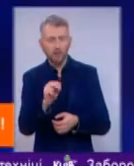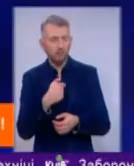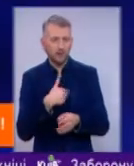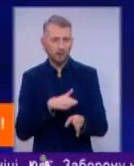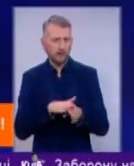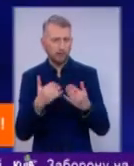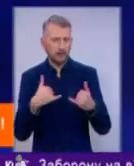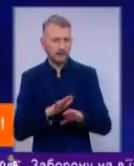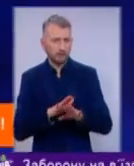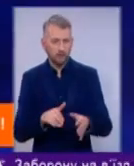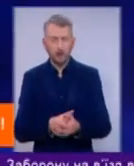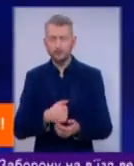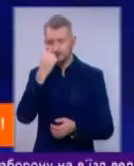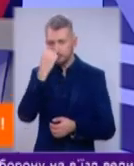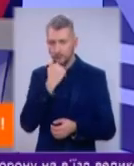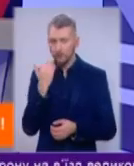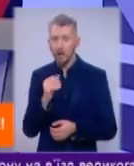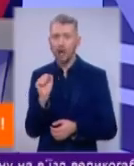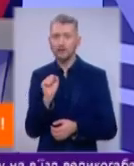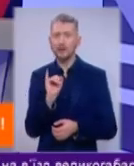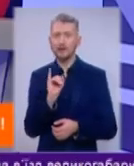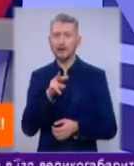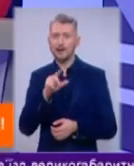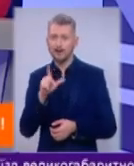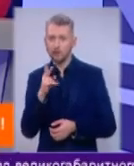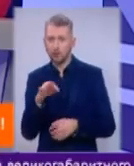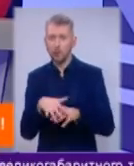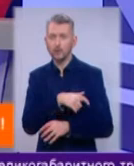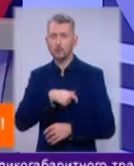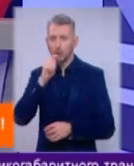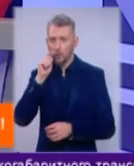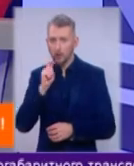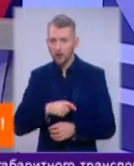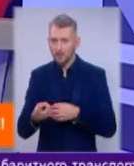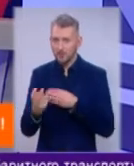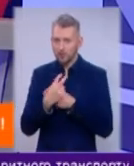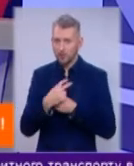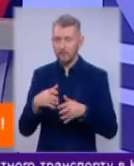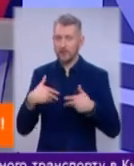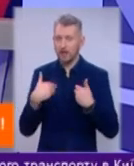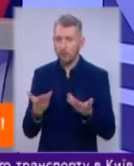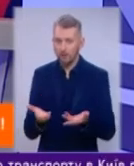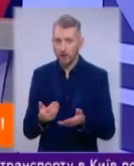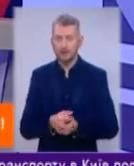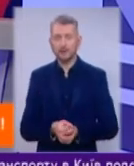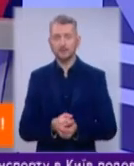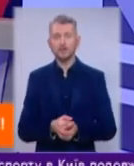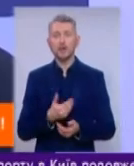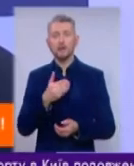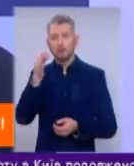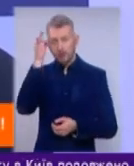абсолютно не здивувало. Дякую вам. Андрій Іллєнко, народний депутат України, долучився до нас. Вітаємо вас. Добре. Нагадаю глядачам, що